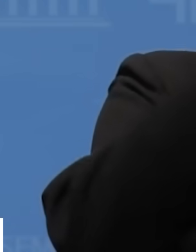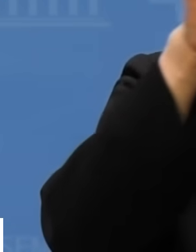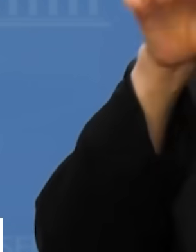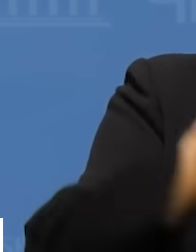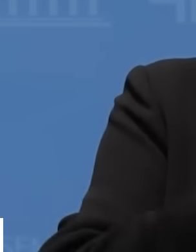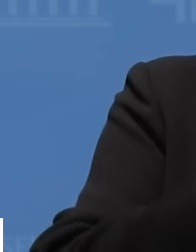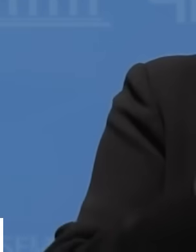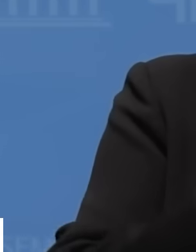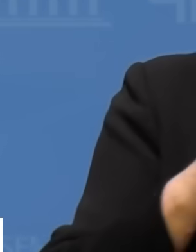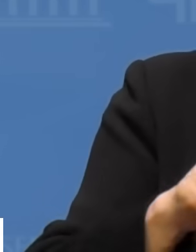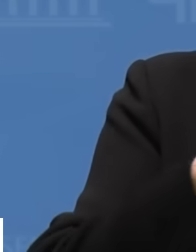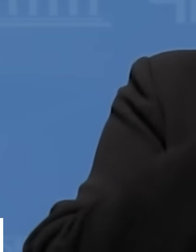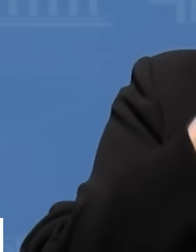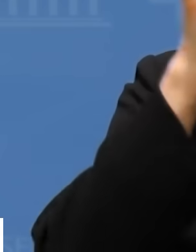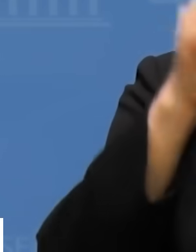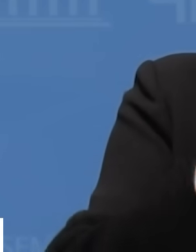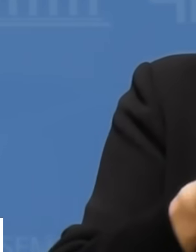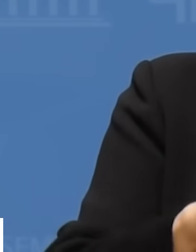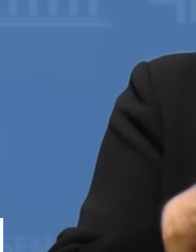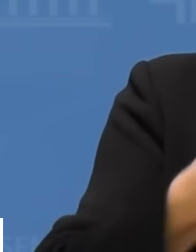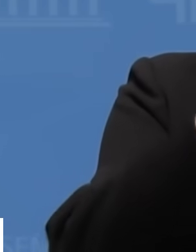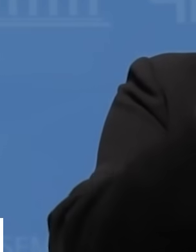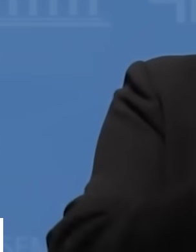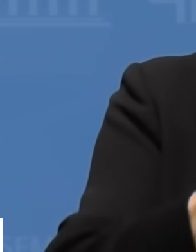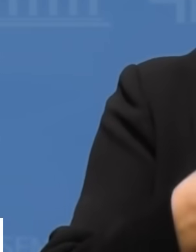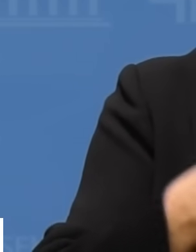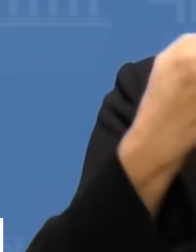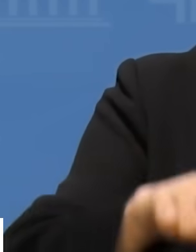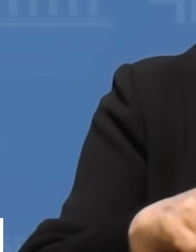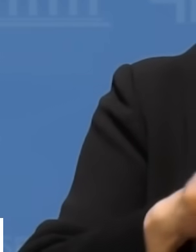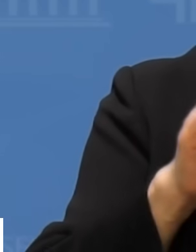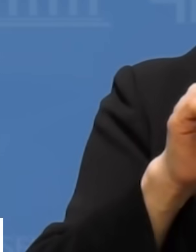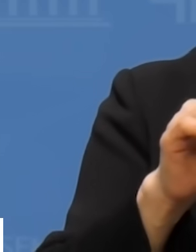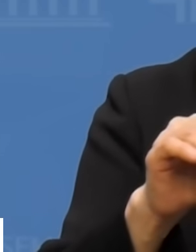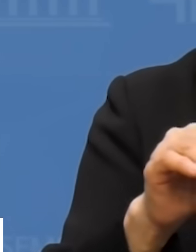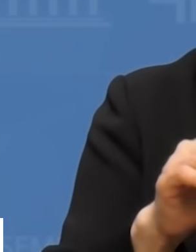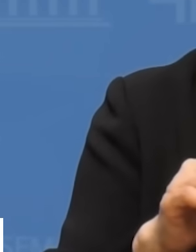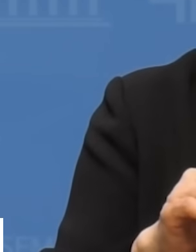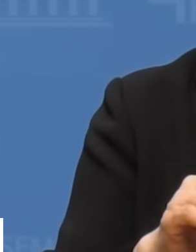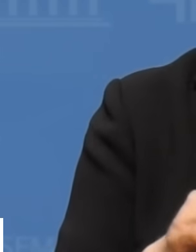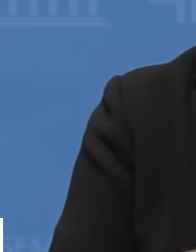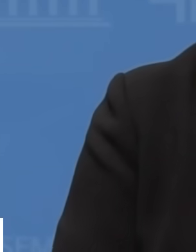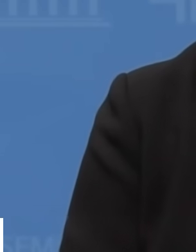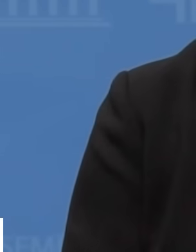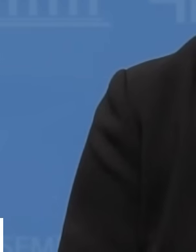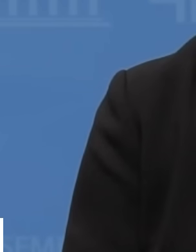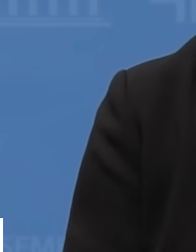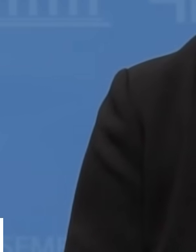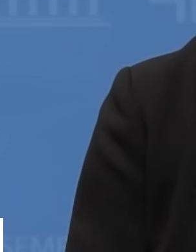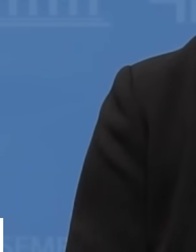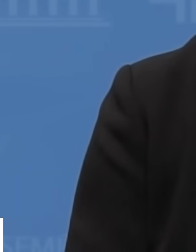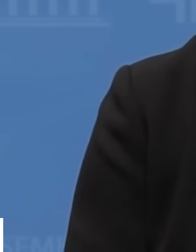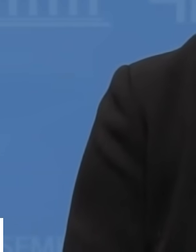확보에 정성을 다해서 강북구의 교육 수준을 한 단계 끌어올리겠습니다.